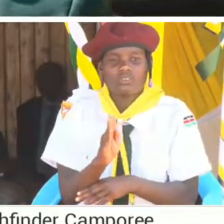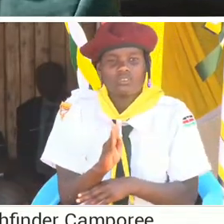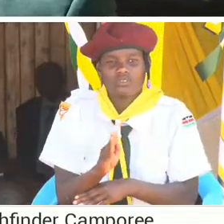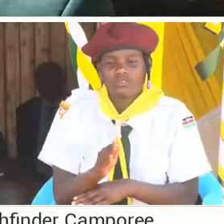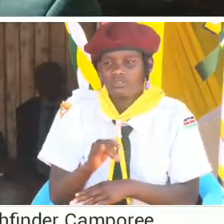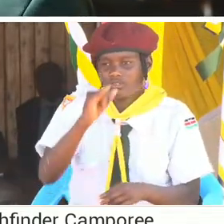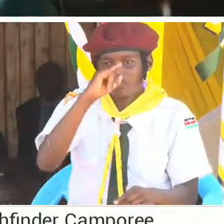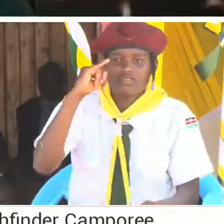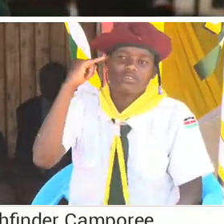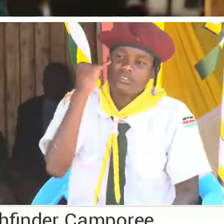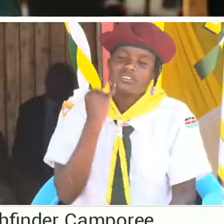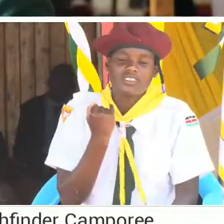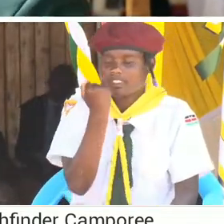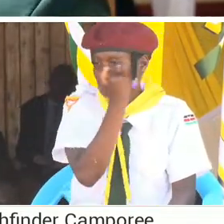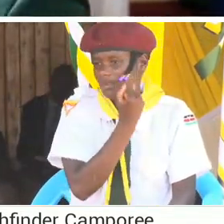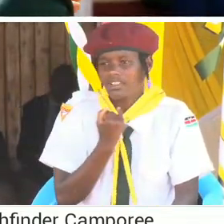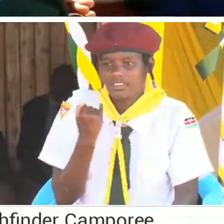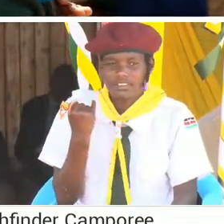Yeremia 6:16.